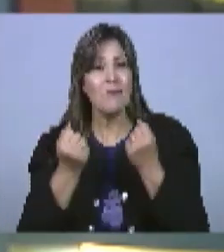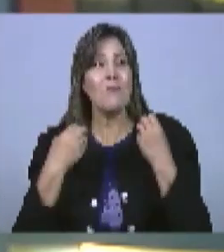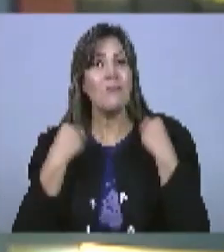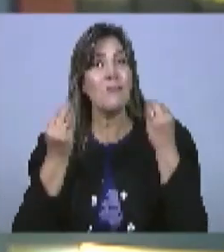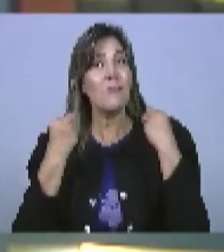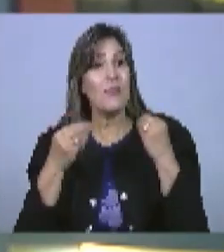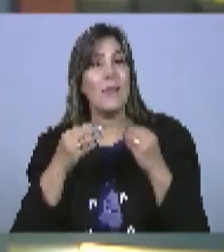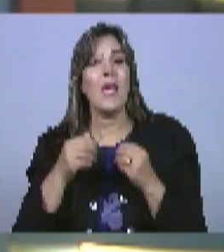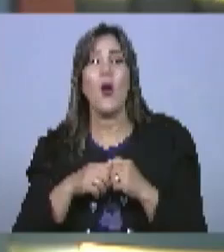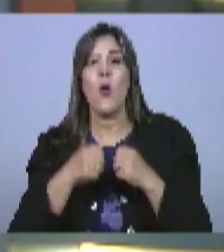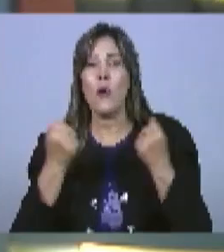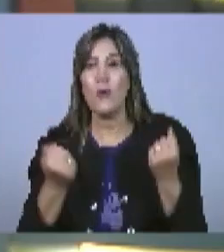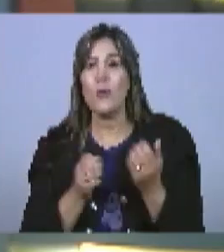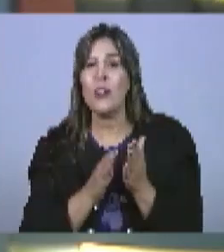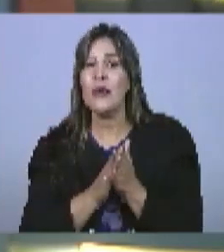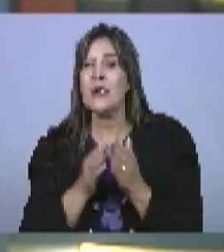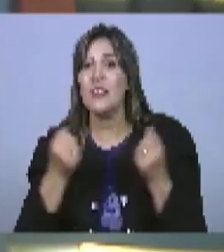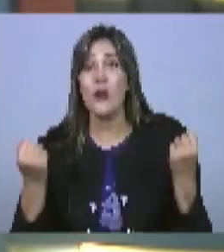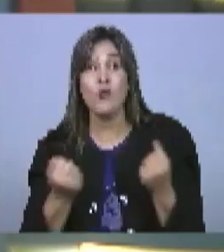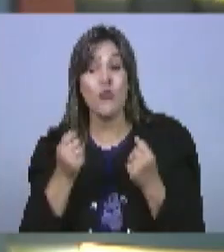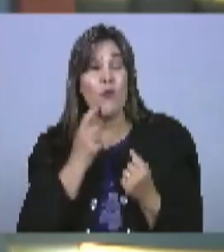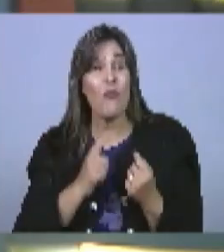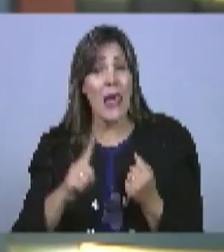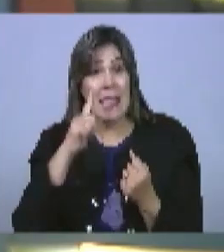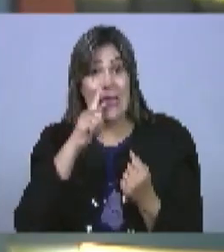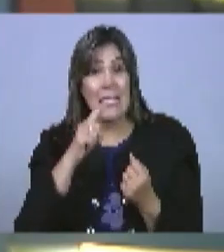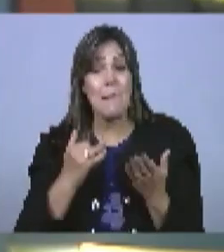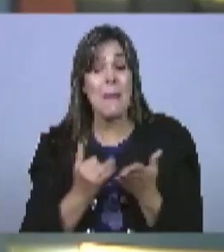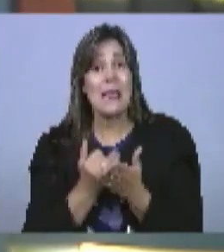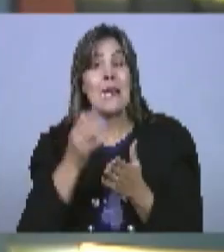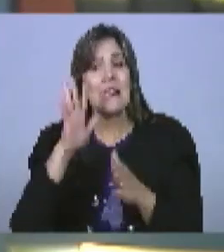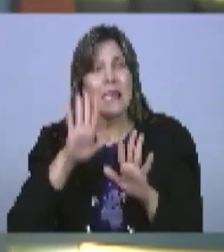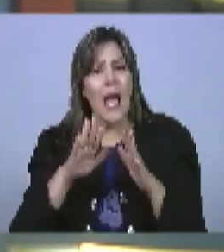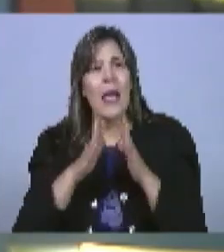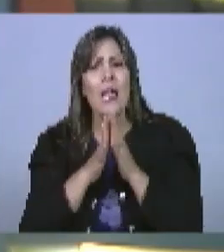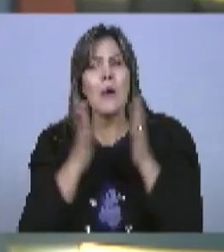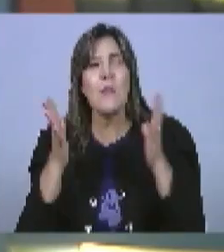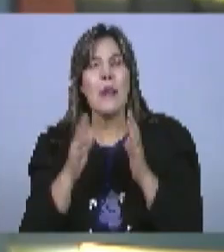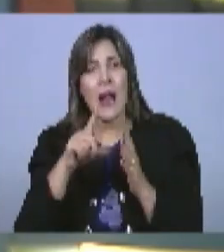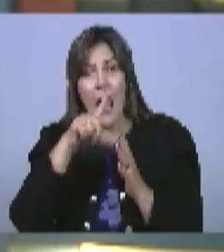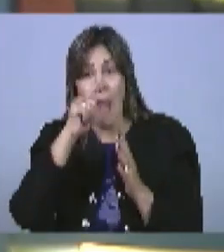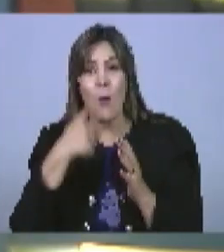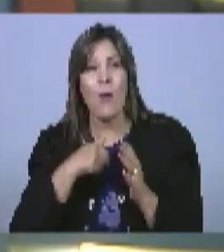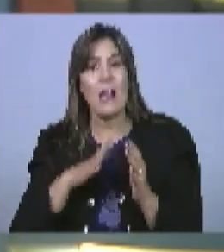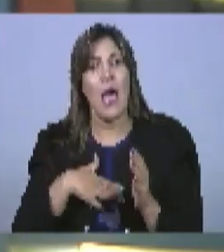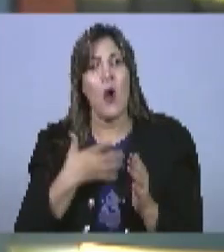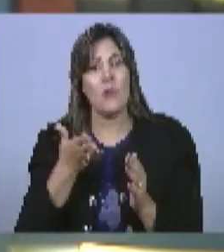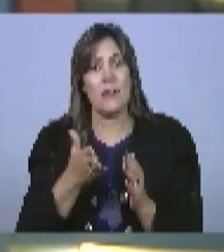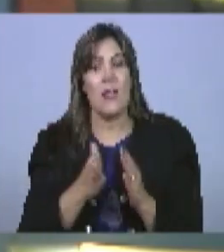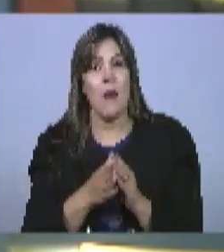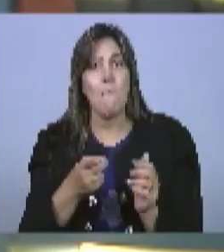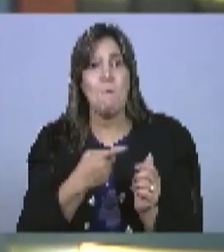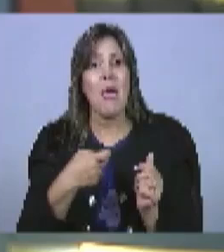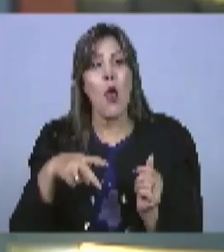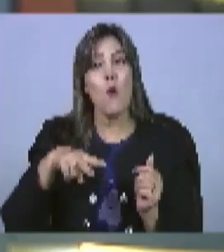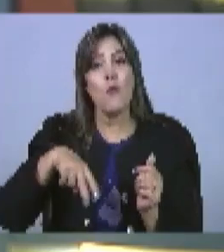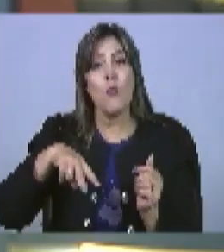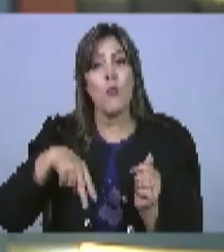يتعلم نشاط فني المدرسه دي حاجه كبيره اذا اردنا لها ان تكون هكذا 118